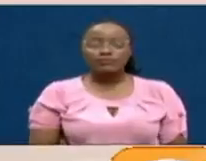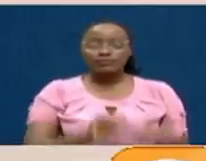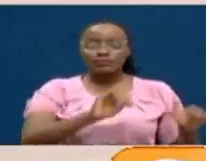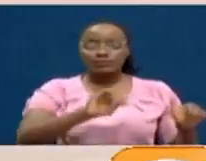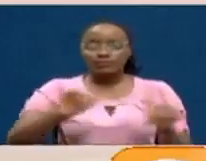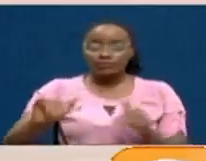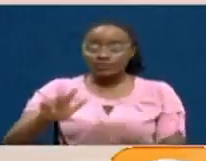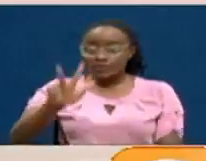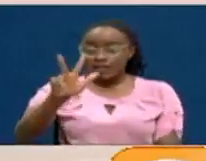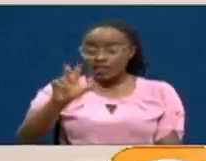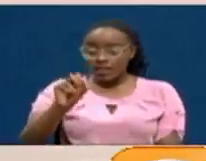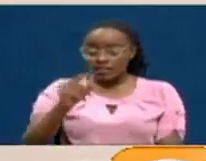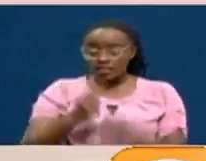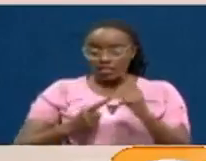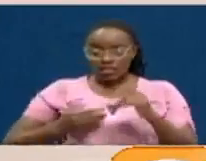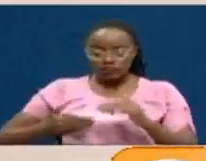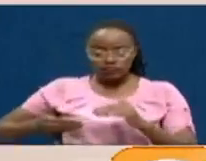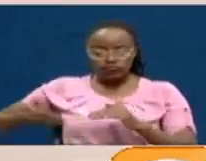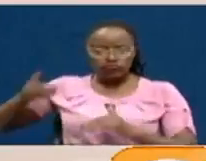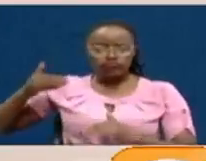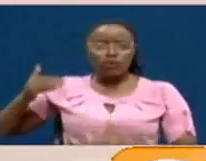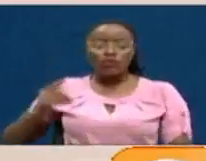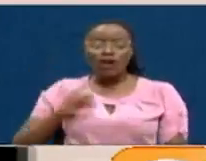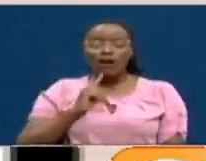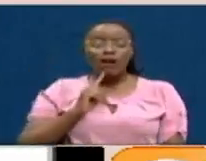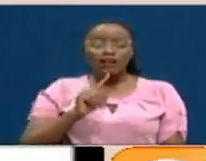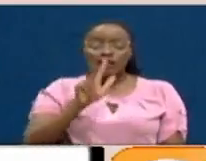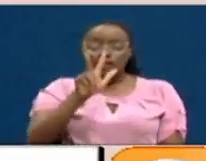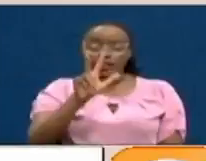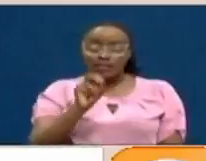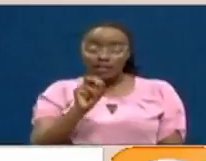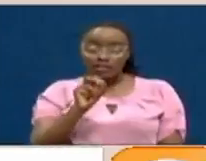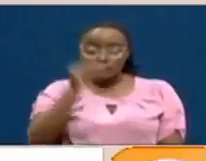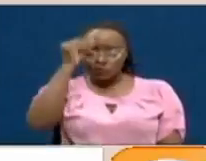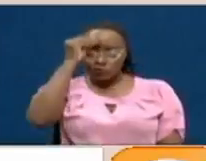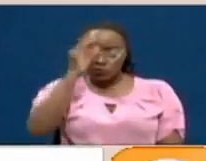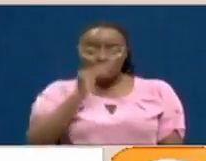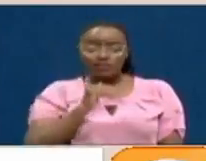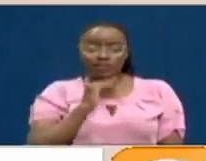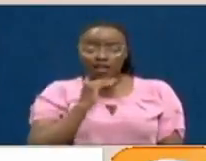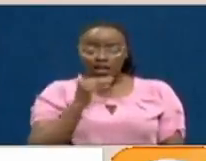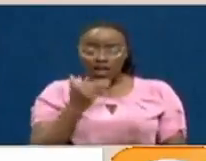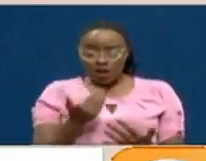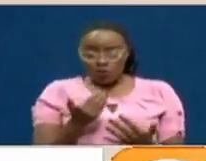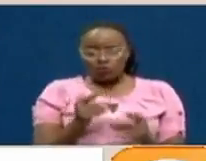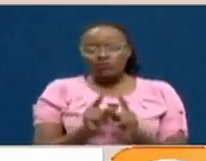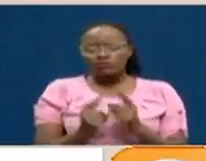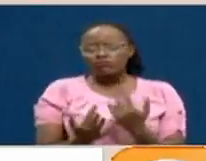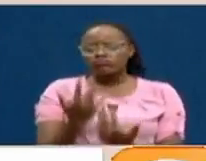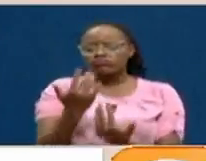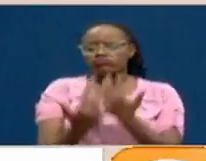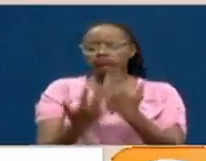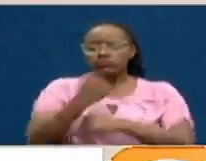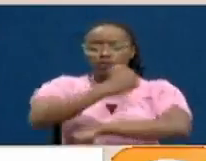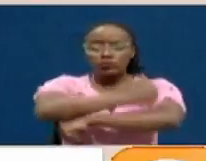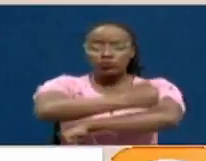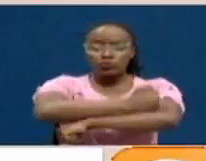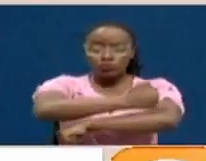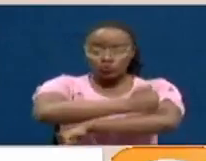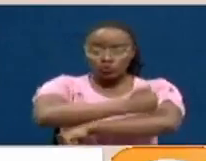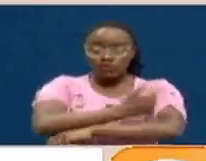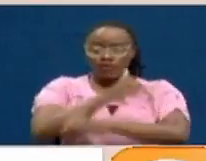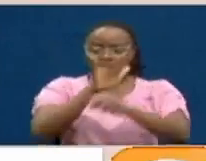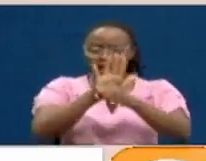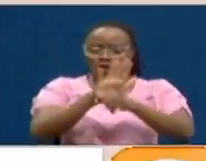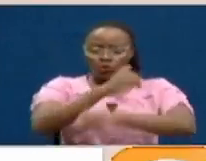Katika miaka 30 iliyopita, zaidi ya wanafunzi 130 wamepoteza maisha yao katika mikasa ya mioto shuleni humu nchini, huku shule